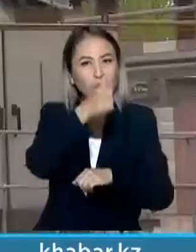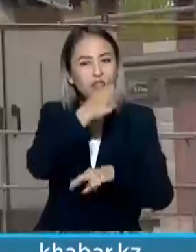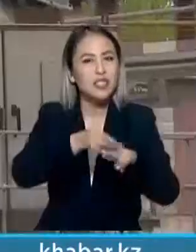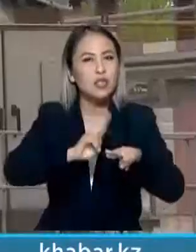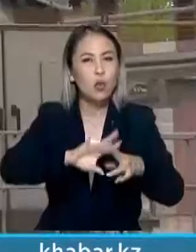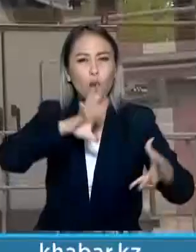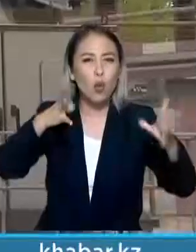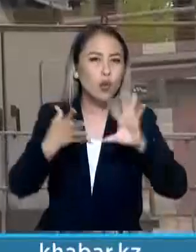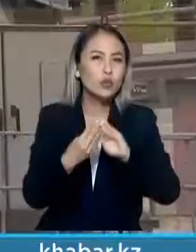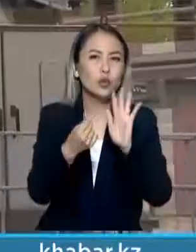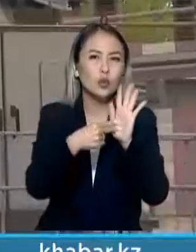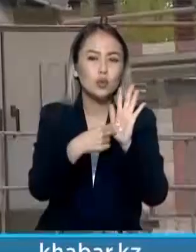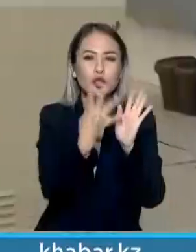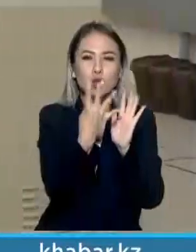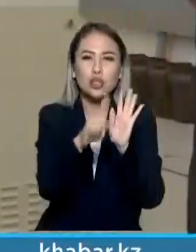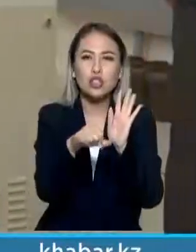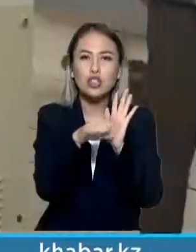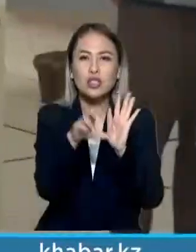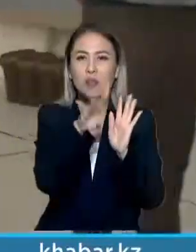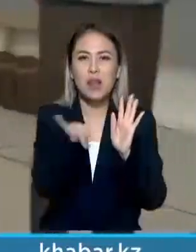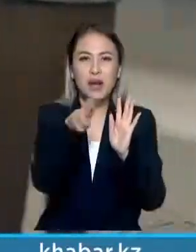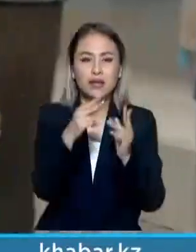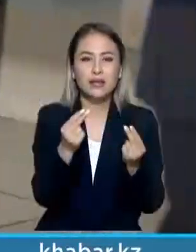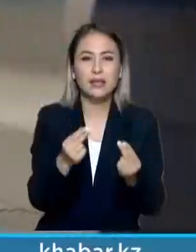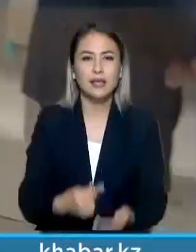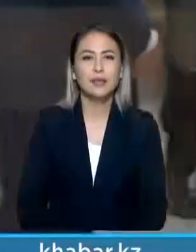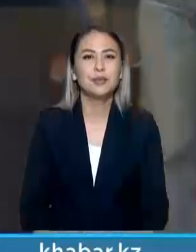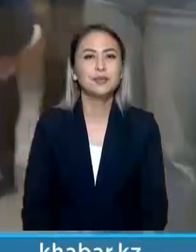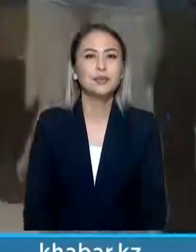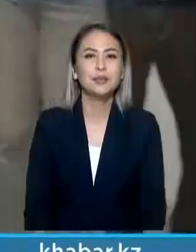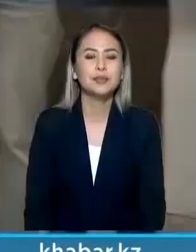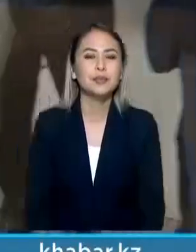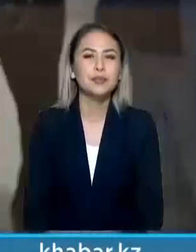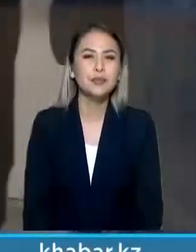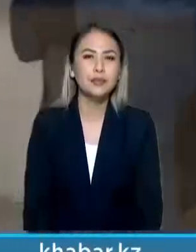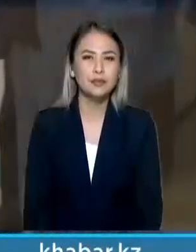на которых в прошлом году завершились работы на общую сумму в 4,6 миллиардов тенге.